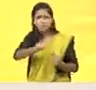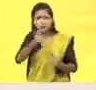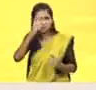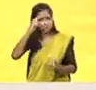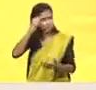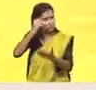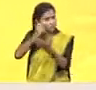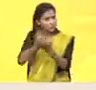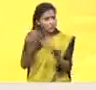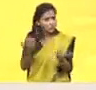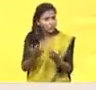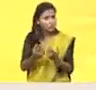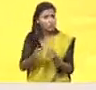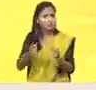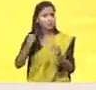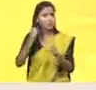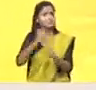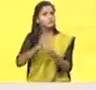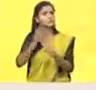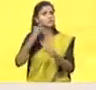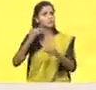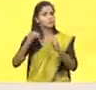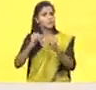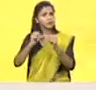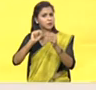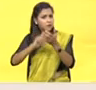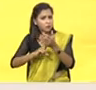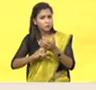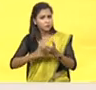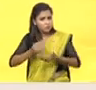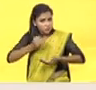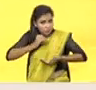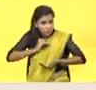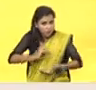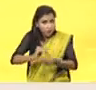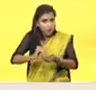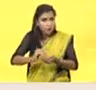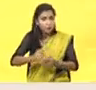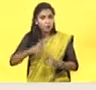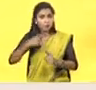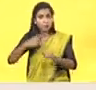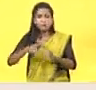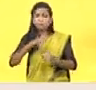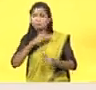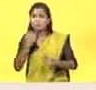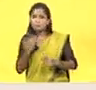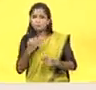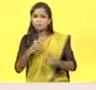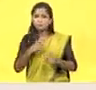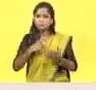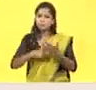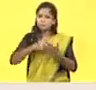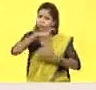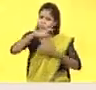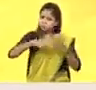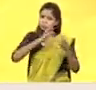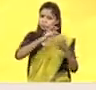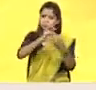किया कि गिबन्स के जन्म और मृत्यु से जुड़े रीति रिवाजों को वैसे ही पूरा